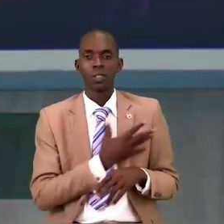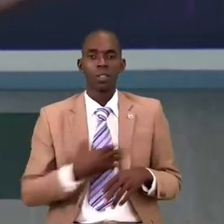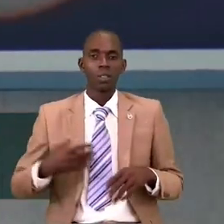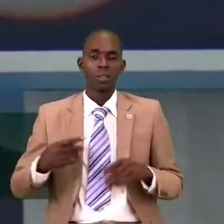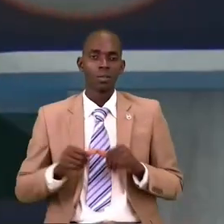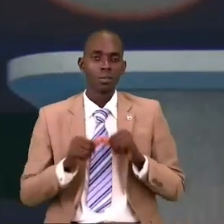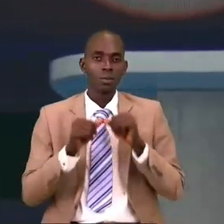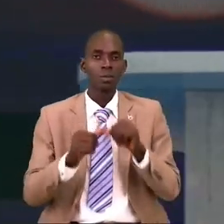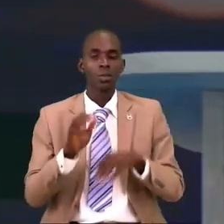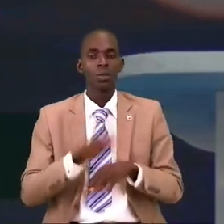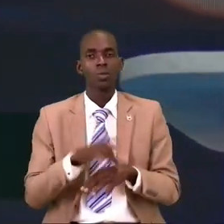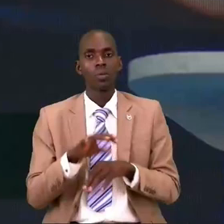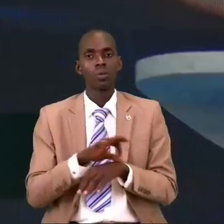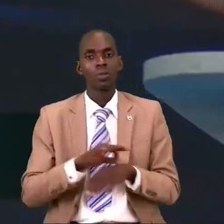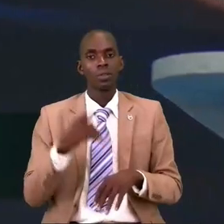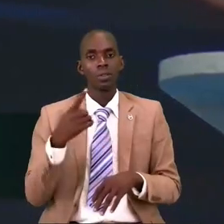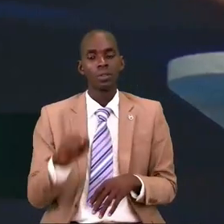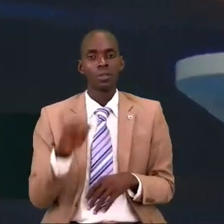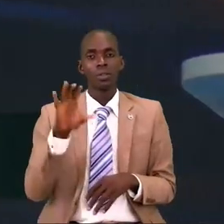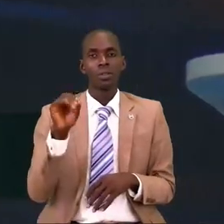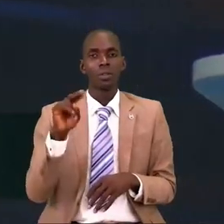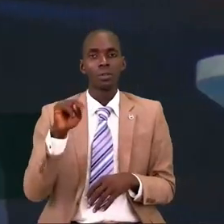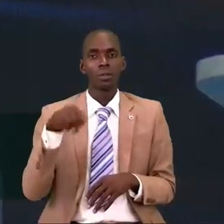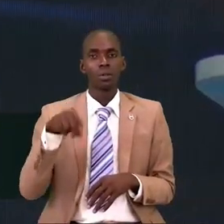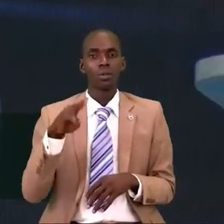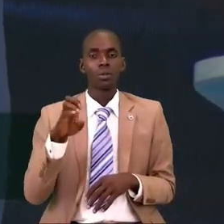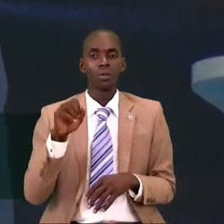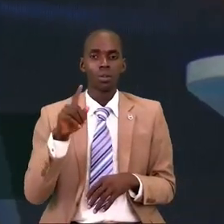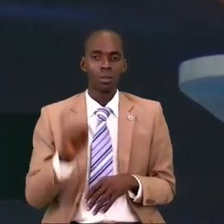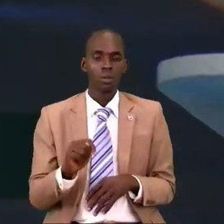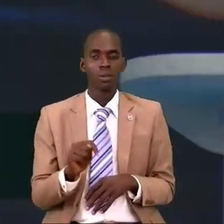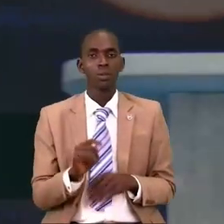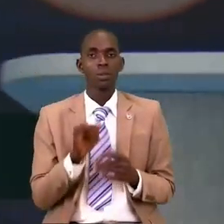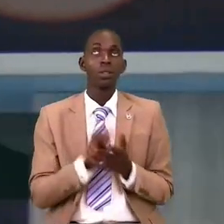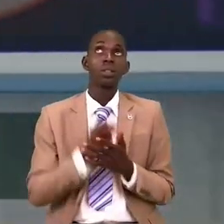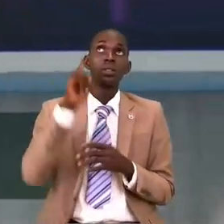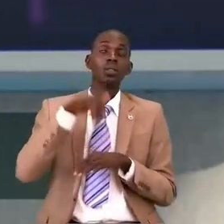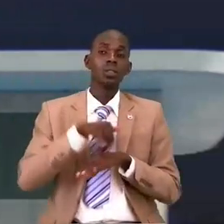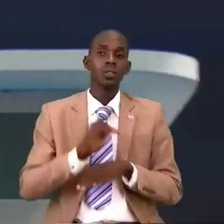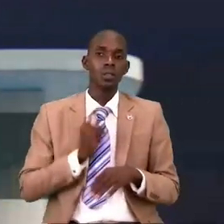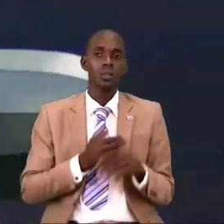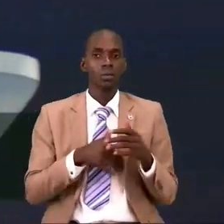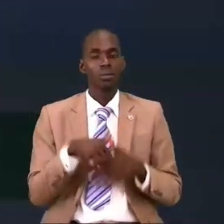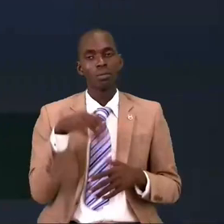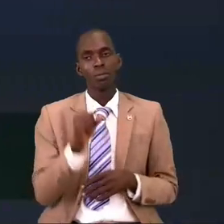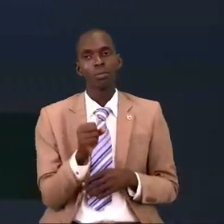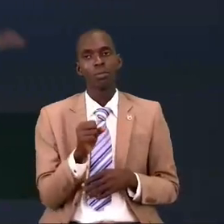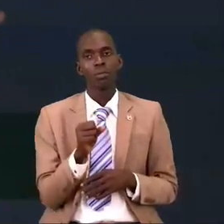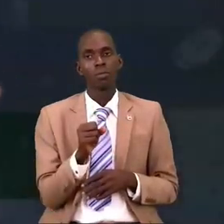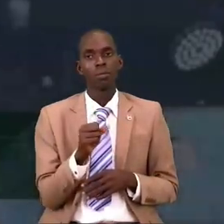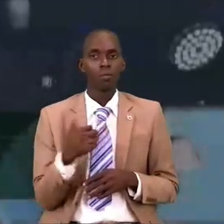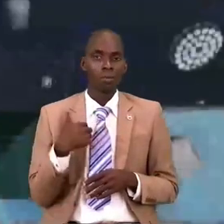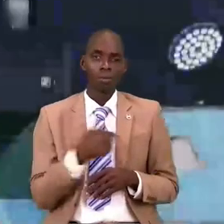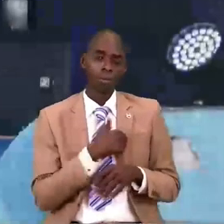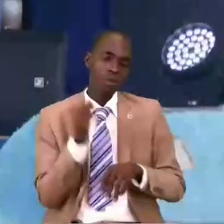envoie. Alors, nous sommes victorieux et vous allez vaincre. Nous